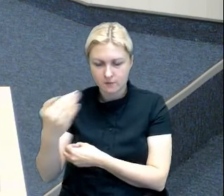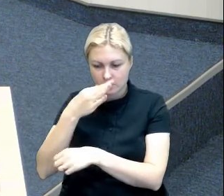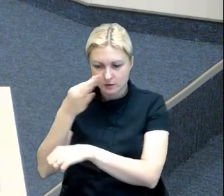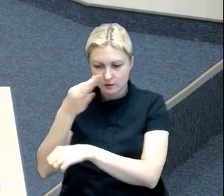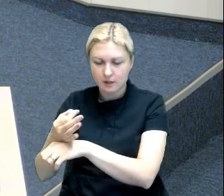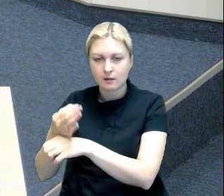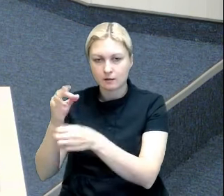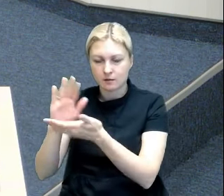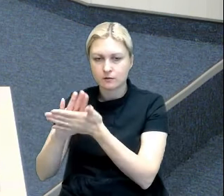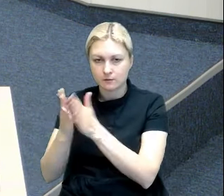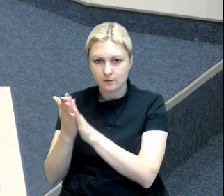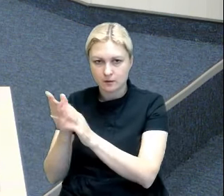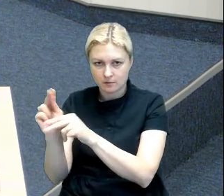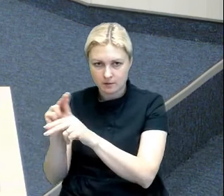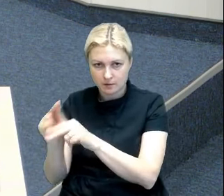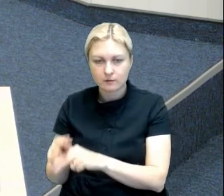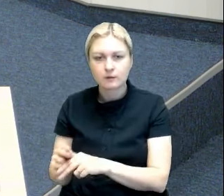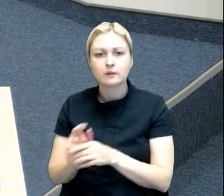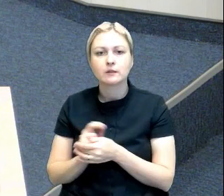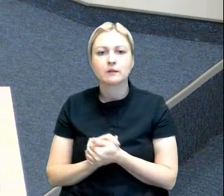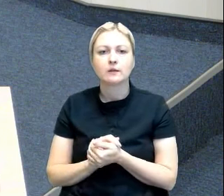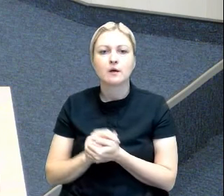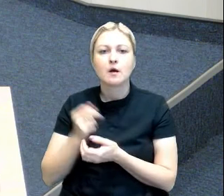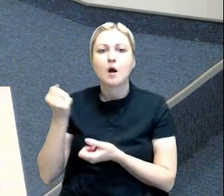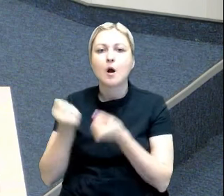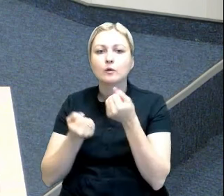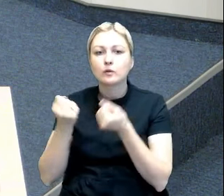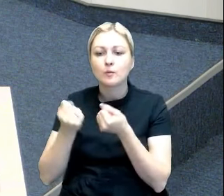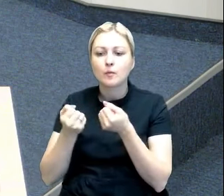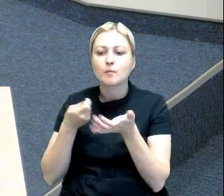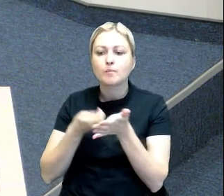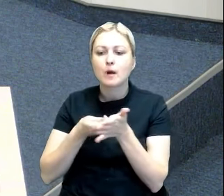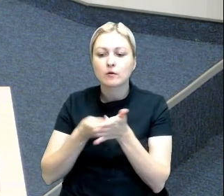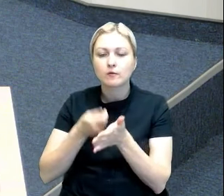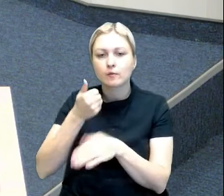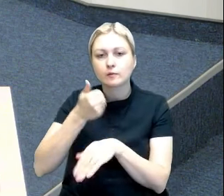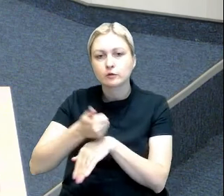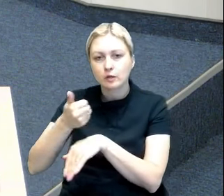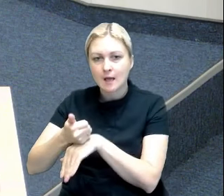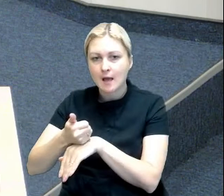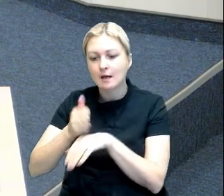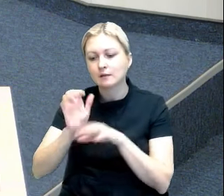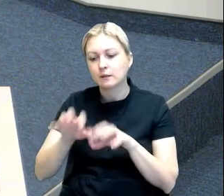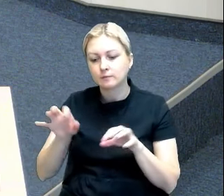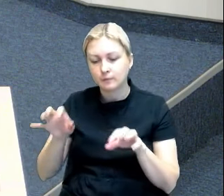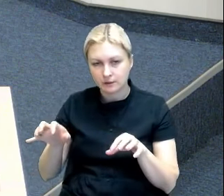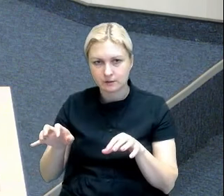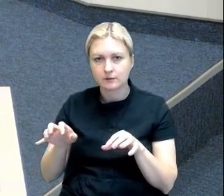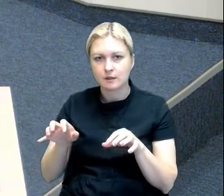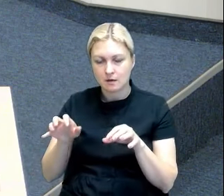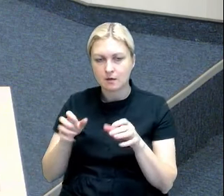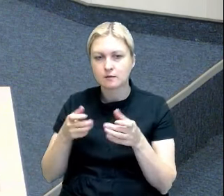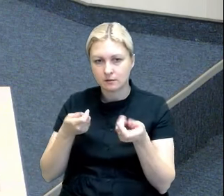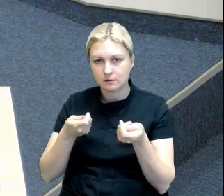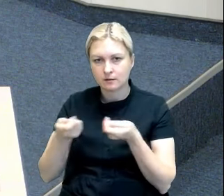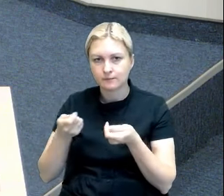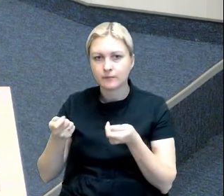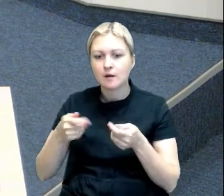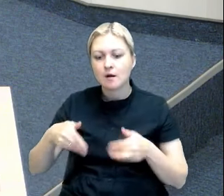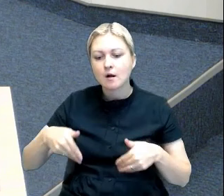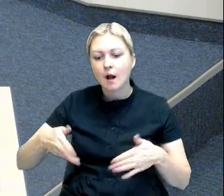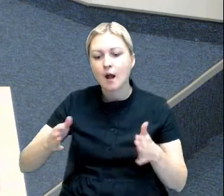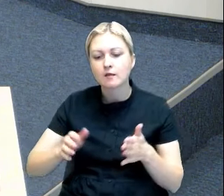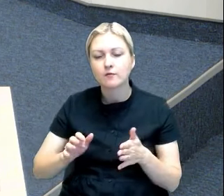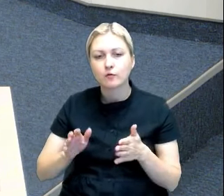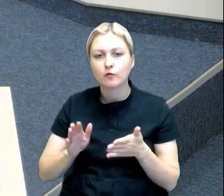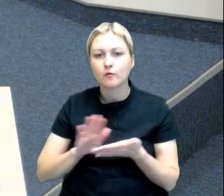reguliavimas tai yra automobilių pakrovimo stotelių administravimas tai yra gatvių valymas tai yra sniego